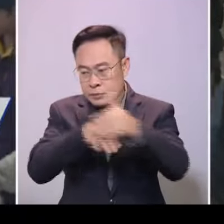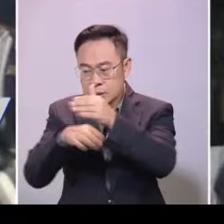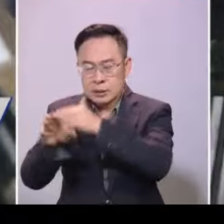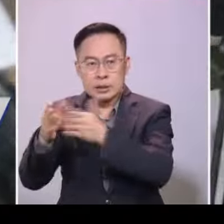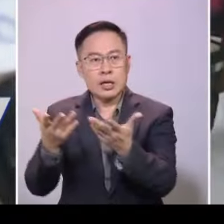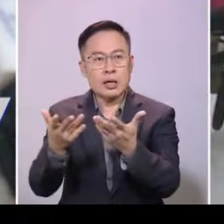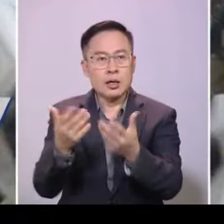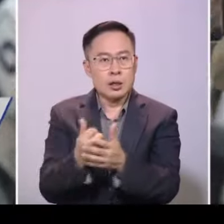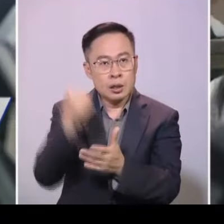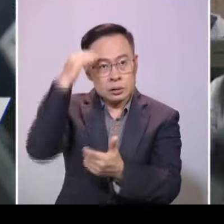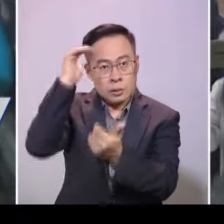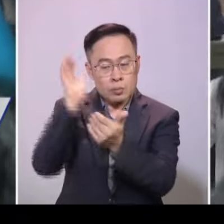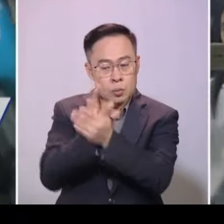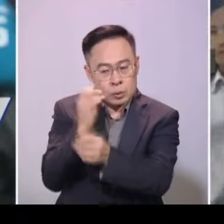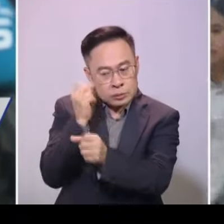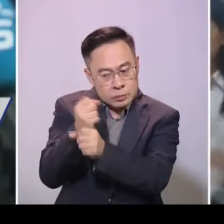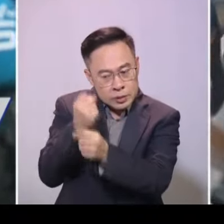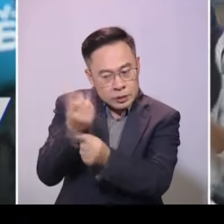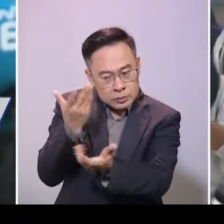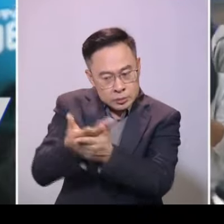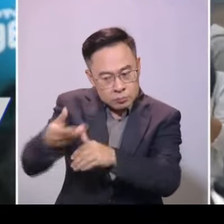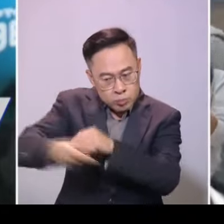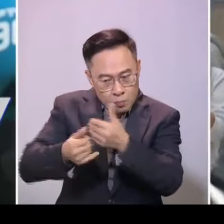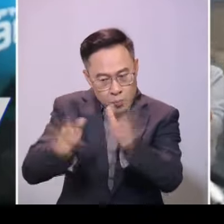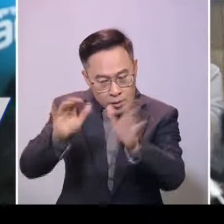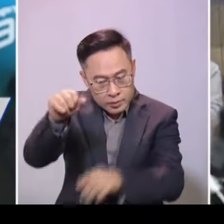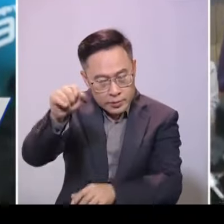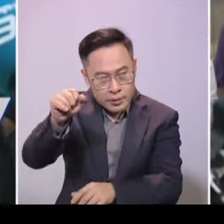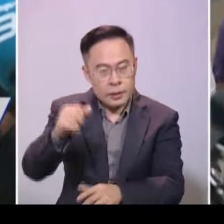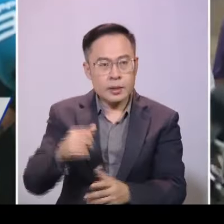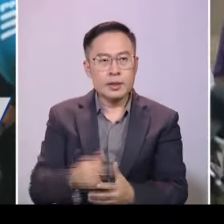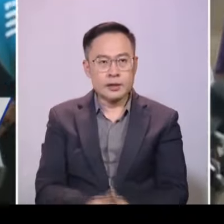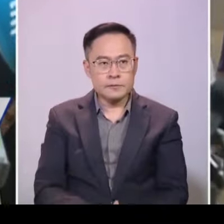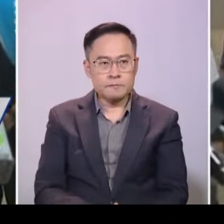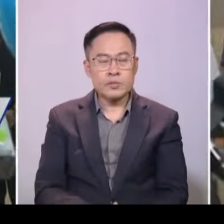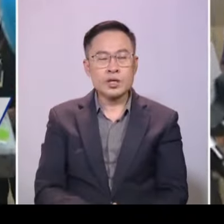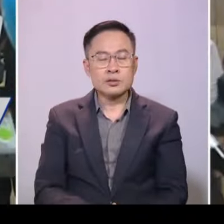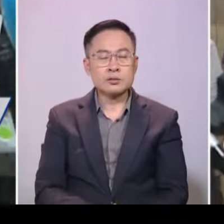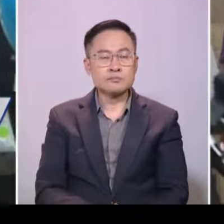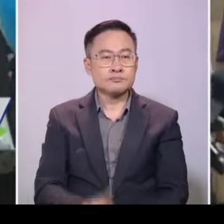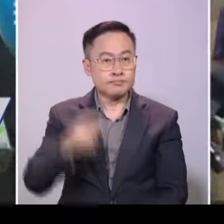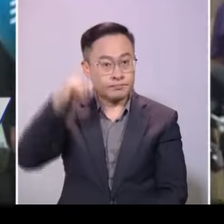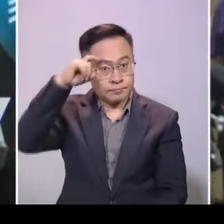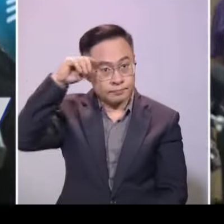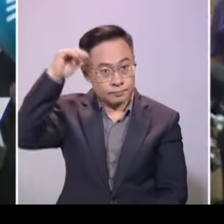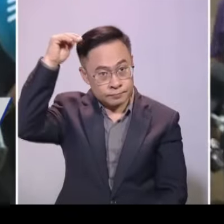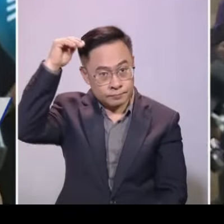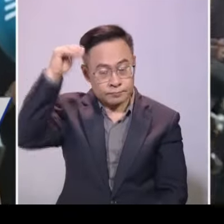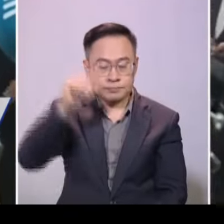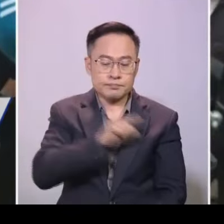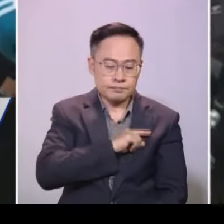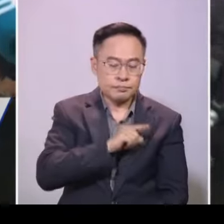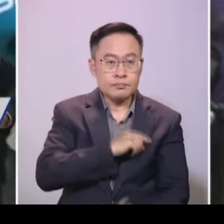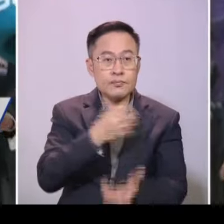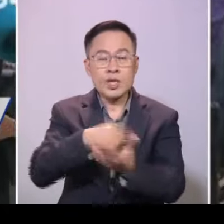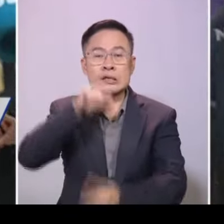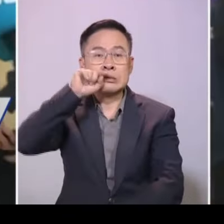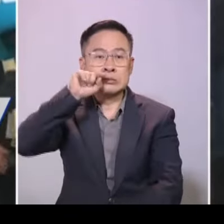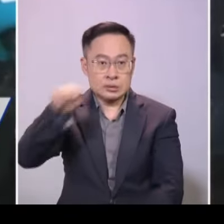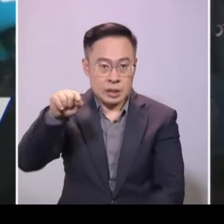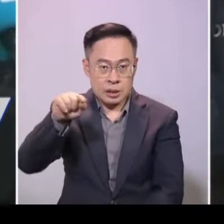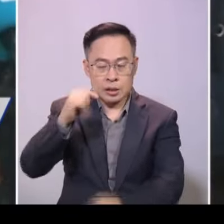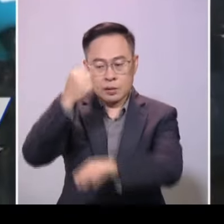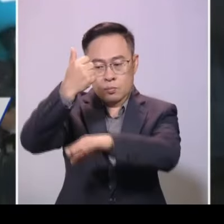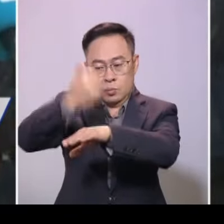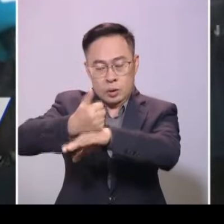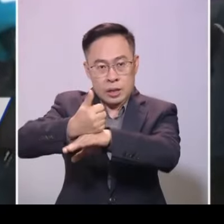จ้าหน้าที่ระหว่างที่ท่านไม่สบายอยู่ท่านพักรักษาตัวท่านไม่ได้นิ่งนอนใจนะคะเรื่องนี้มีการกำชับไปกับ